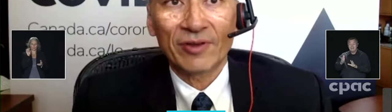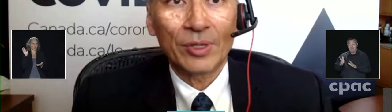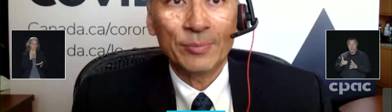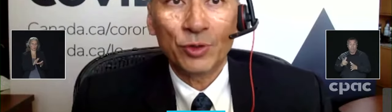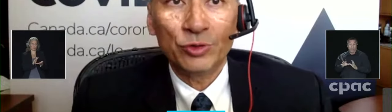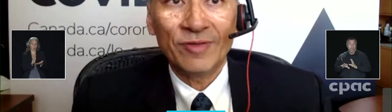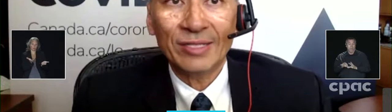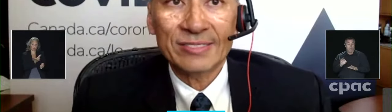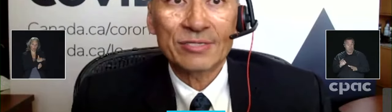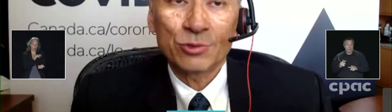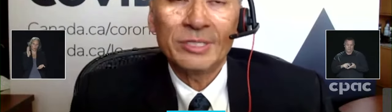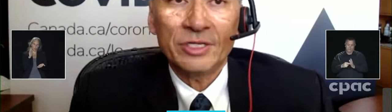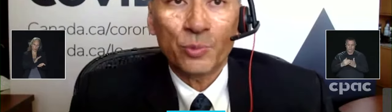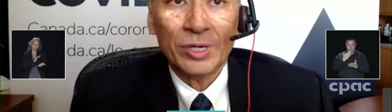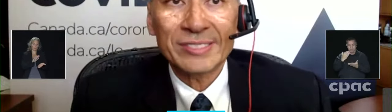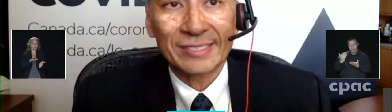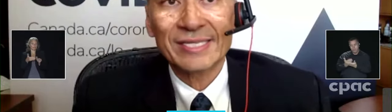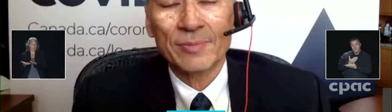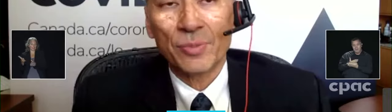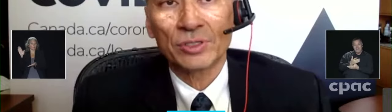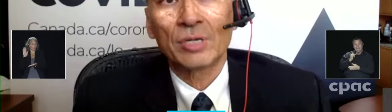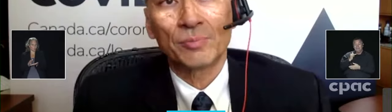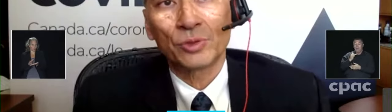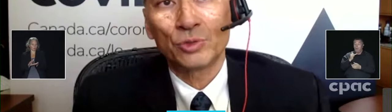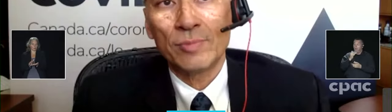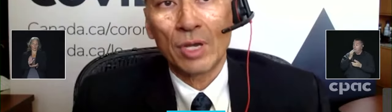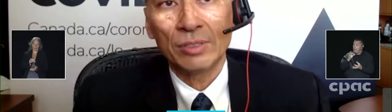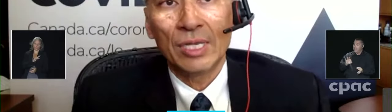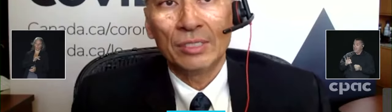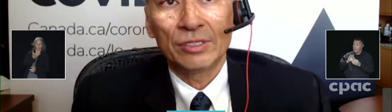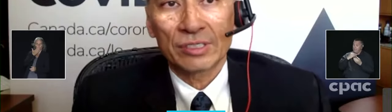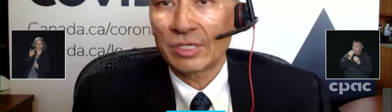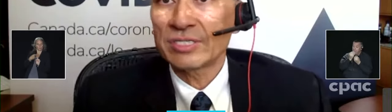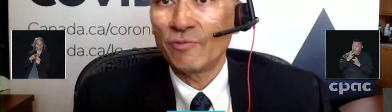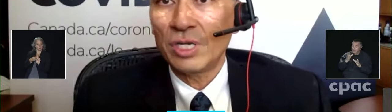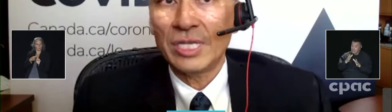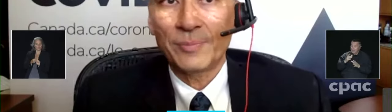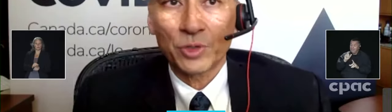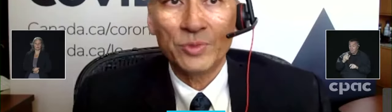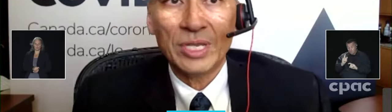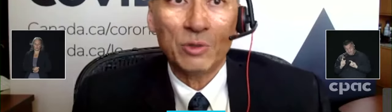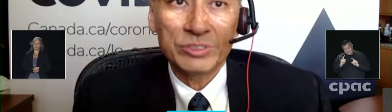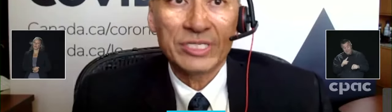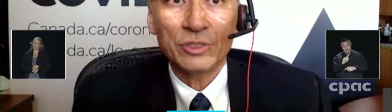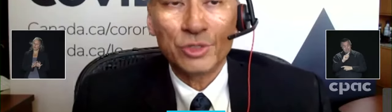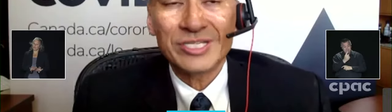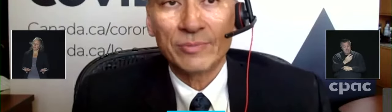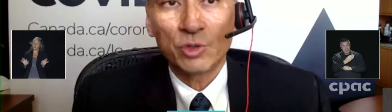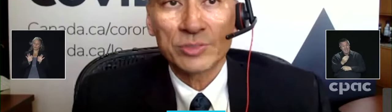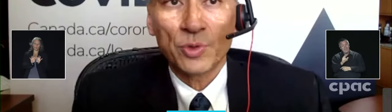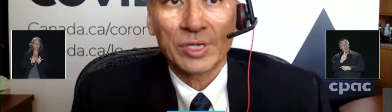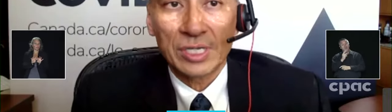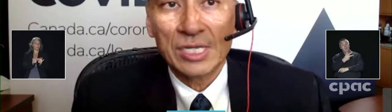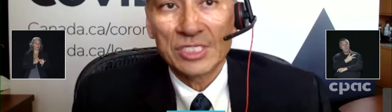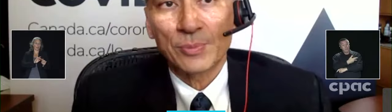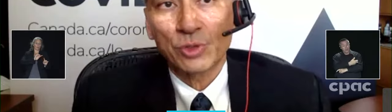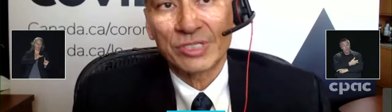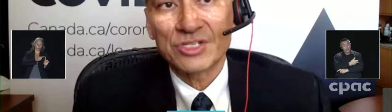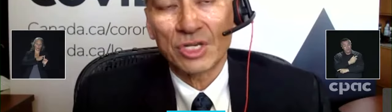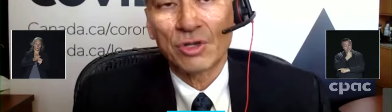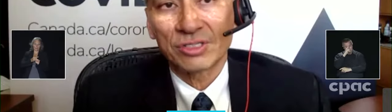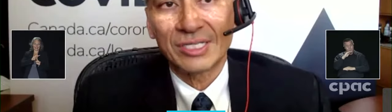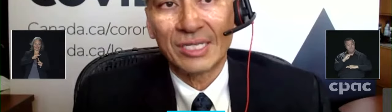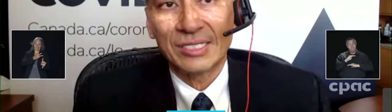Donc, c'est vraiment des bonnes nouvelles et c'est souligné point. C'est très important pour tout le monde de recevoir la première et aussi la deuxième dose pour